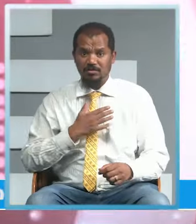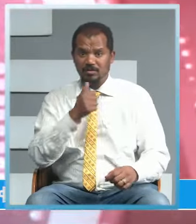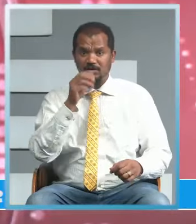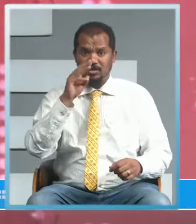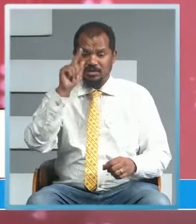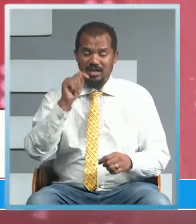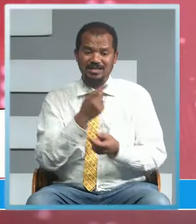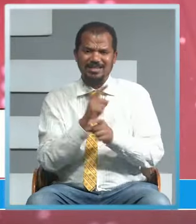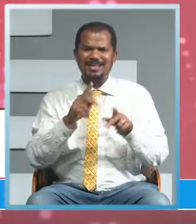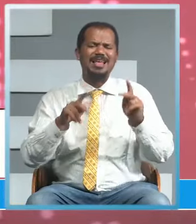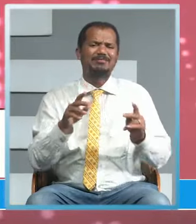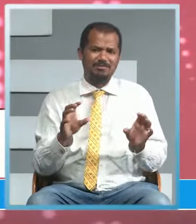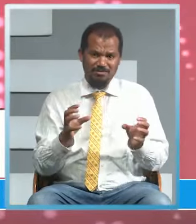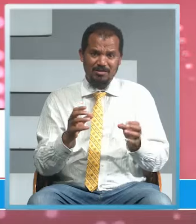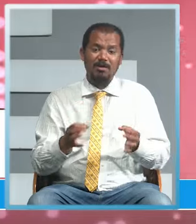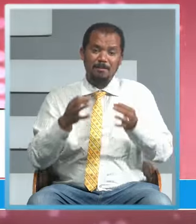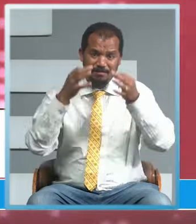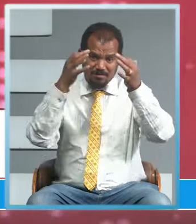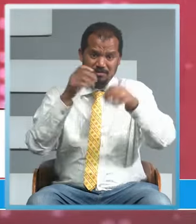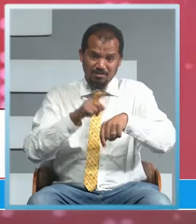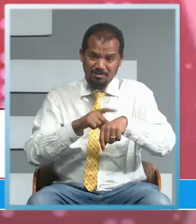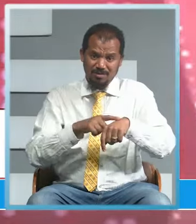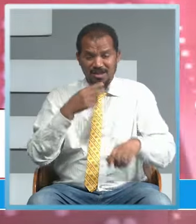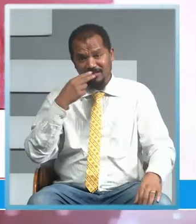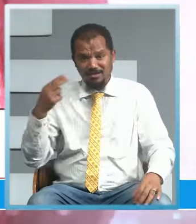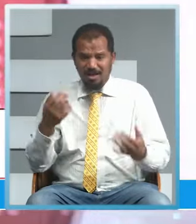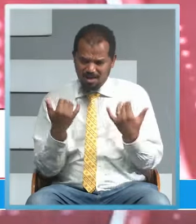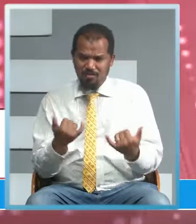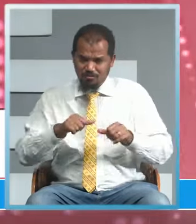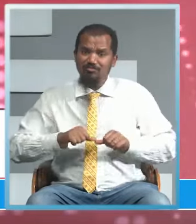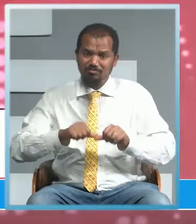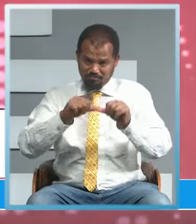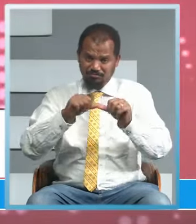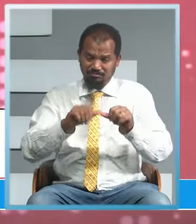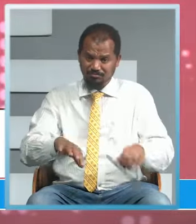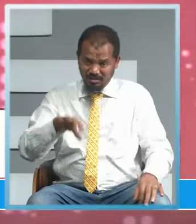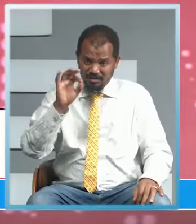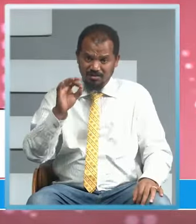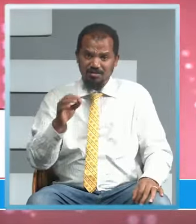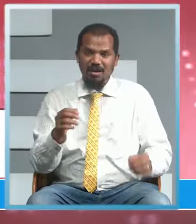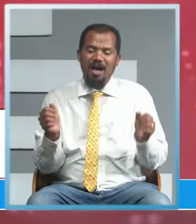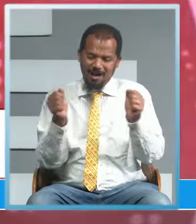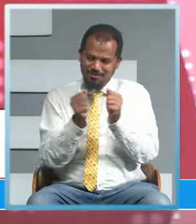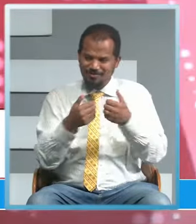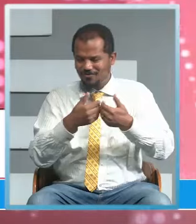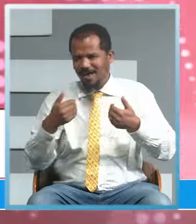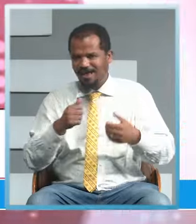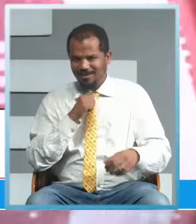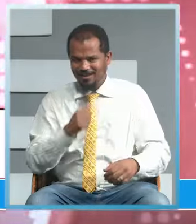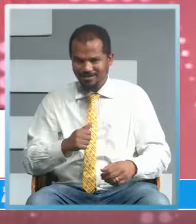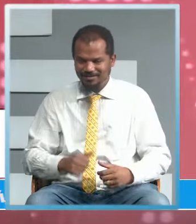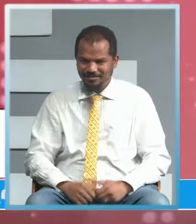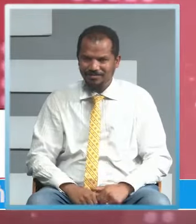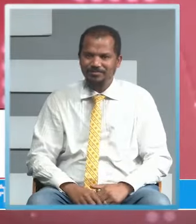ተመልካቾቻችን ከኢሳት ነጻ የህዝብ ሚዲያ የሚተላለፈው የሰዓቱ ዜናውንም እንደቀጠለ ይገኛል። አብሮነታችሁ